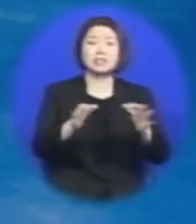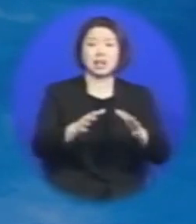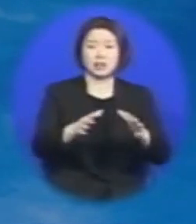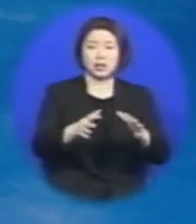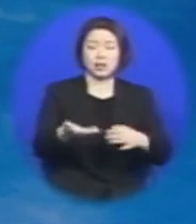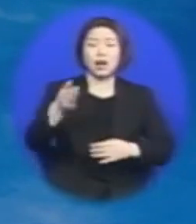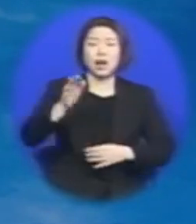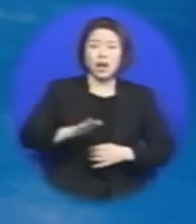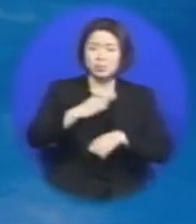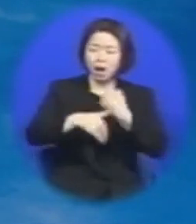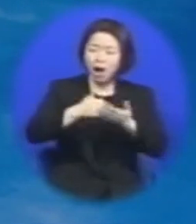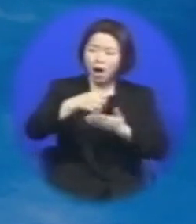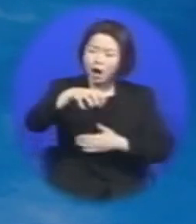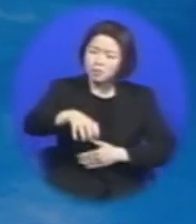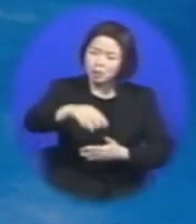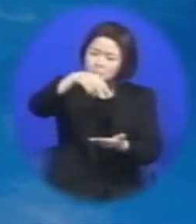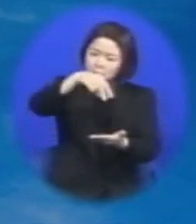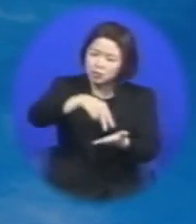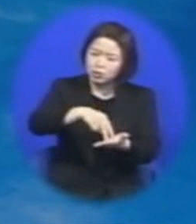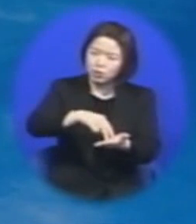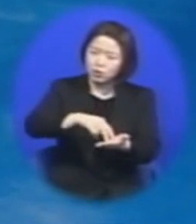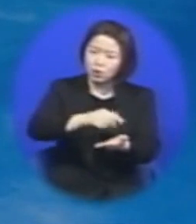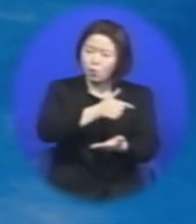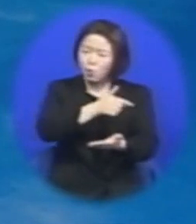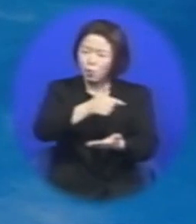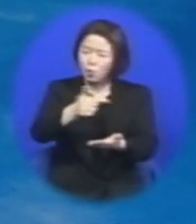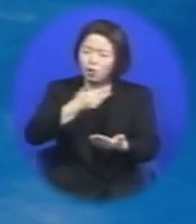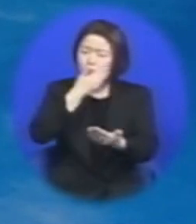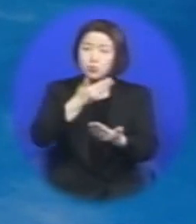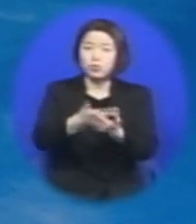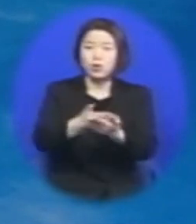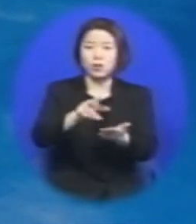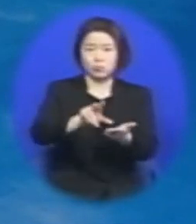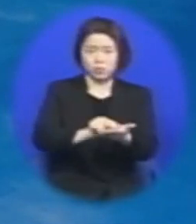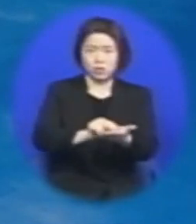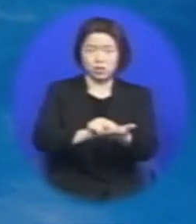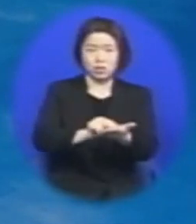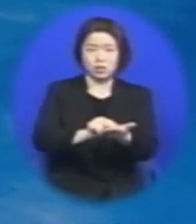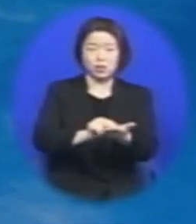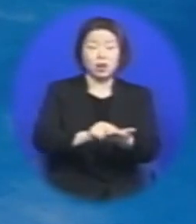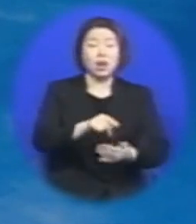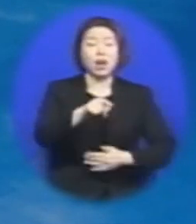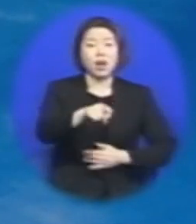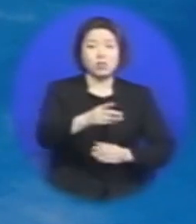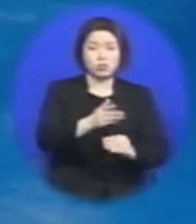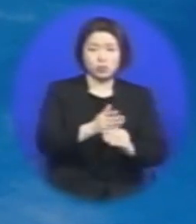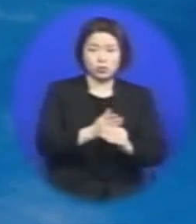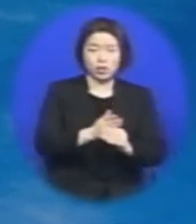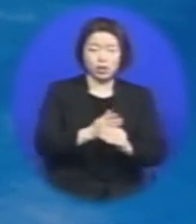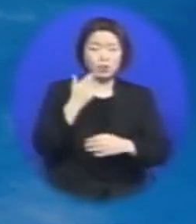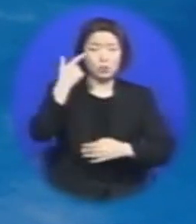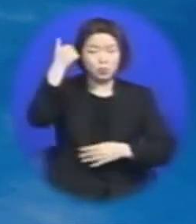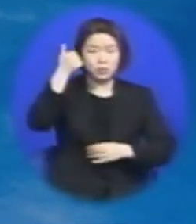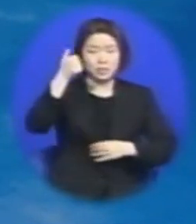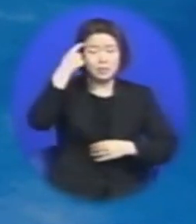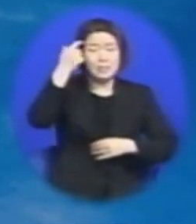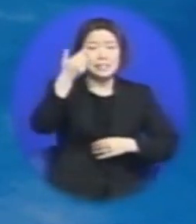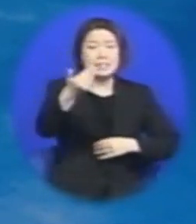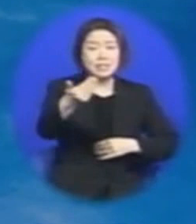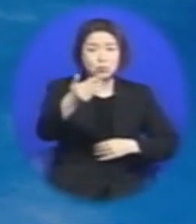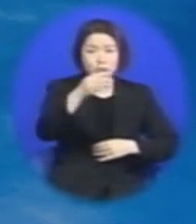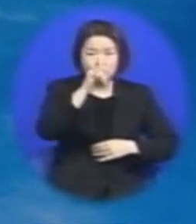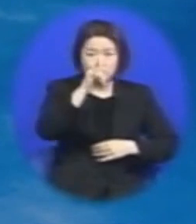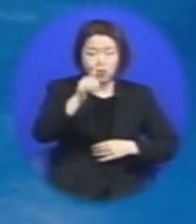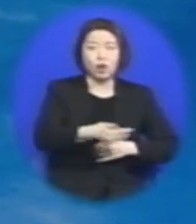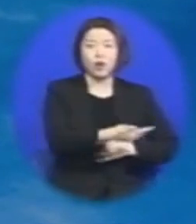앞에서는 것은 이건 대단히 중요한 문제 아니냐 그러면서 그 목사님이 질문을 했습니다